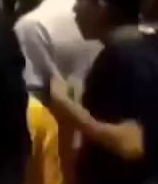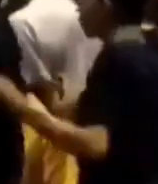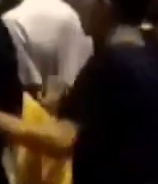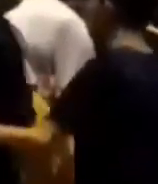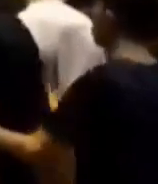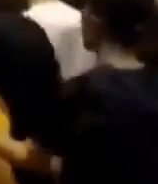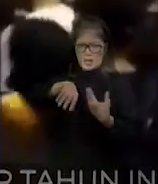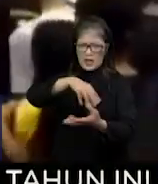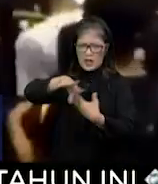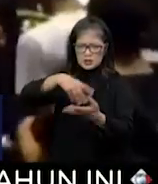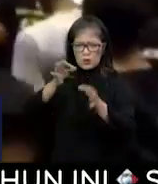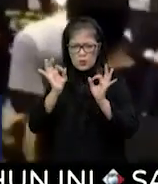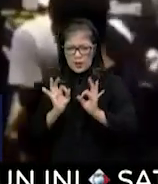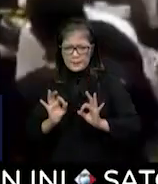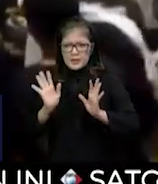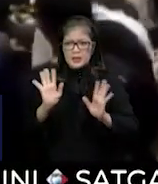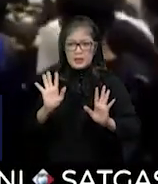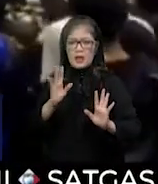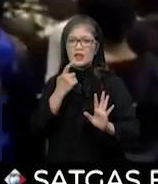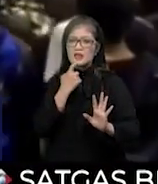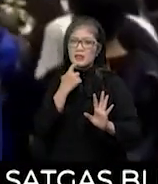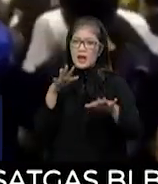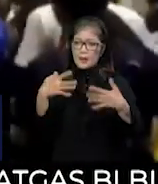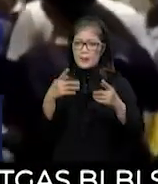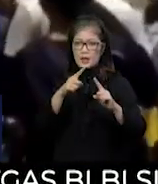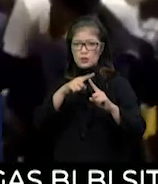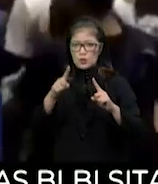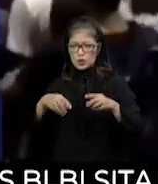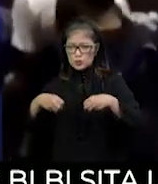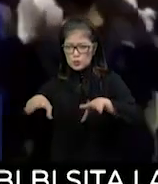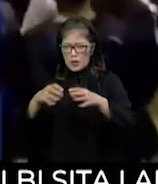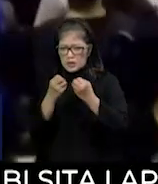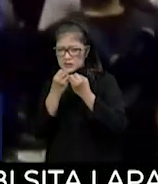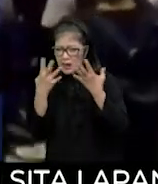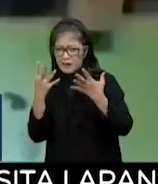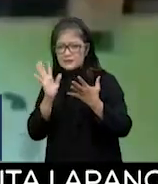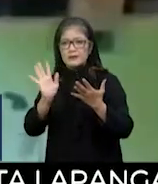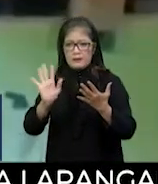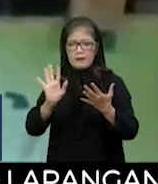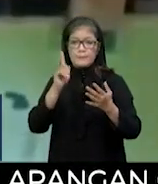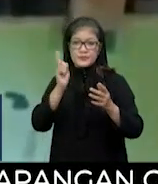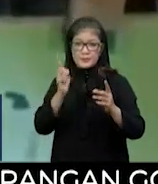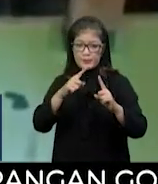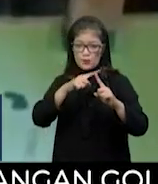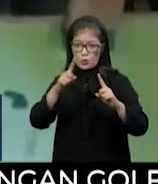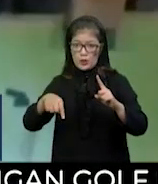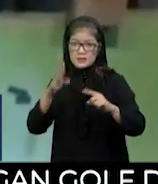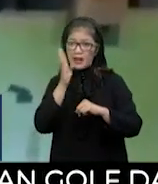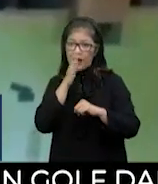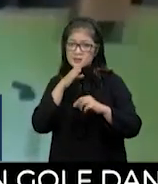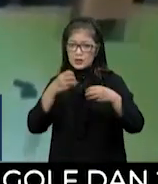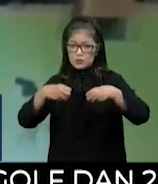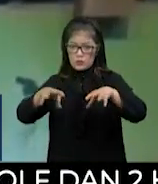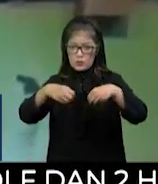pertandingan. Mulai dari penertiban dan penjualan tiket yang tidak jelas, beredarnya tiket palsu, jumlah penonton yang melebihi kapasitas,